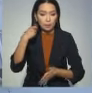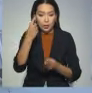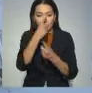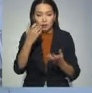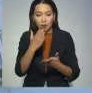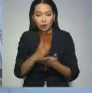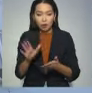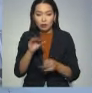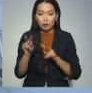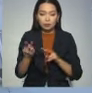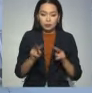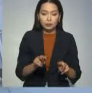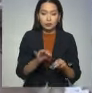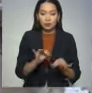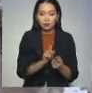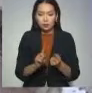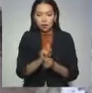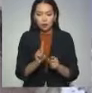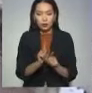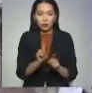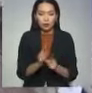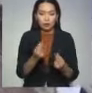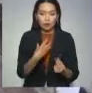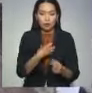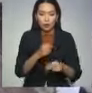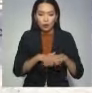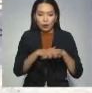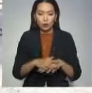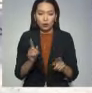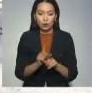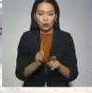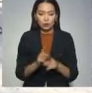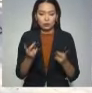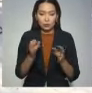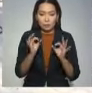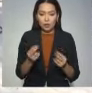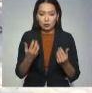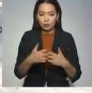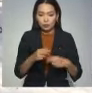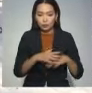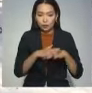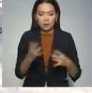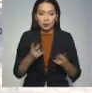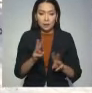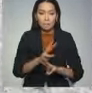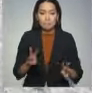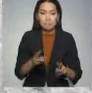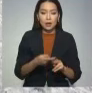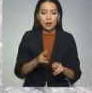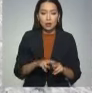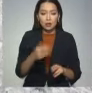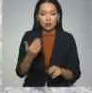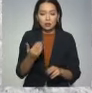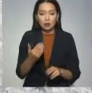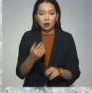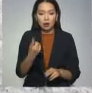нысандарды күтіп ұстауға және жаңғыртуға қажетті қаражат тариф есебінен бөлінуі керек. Ал энергетика министрі болған апат бір ғана